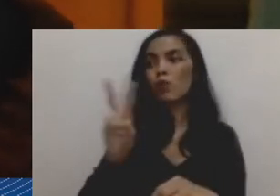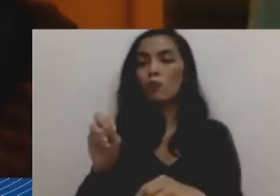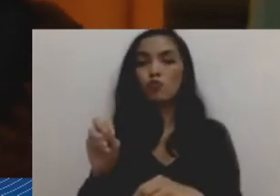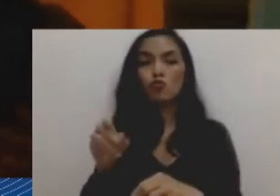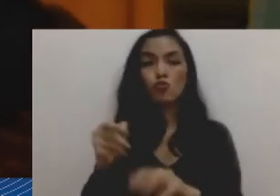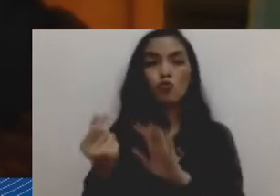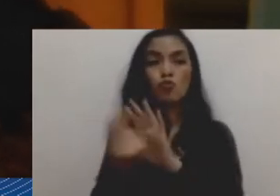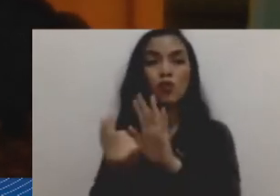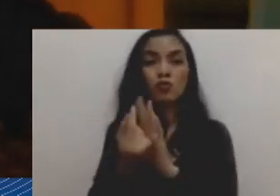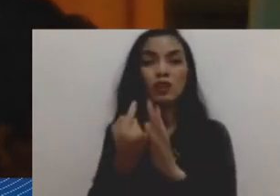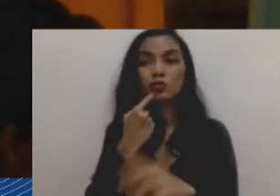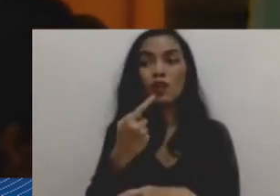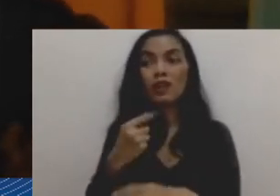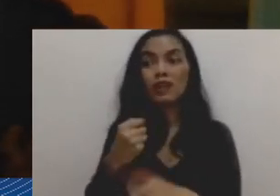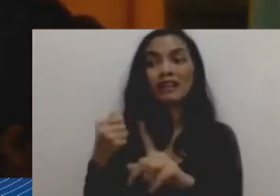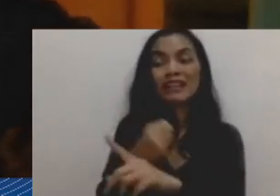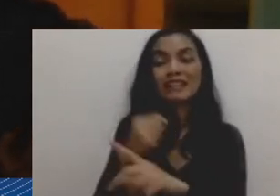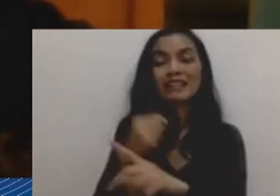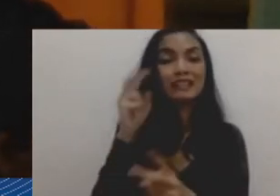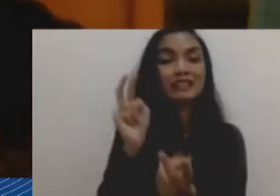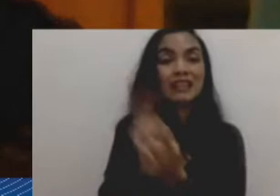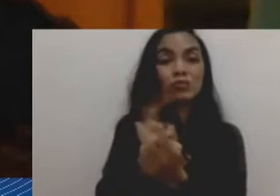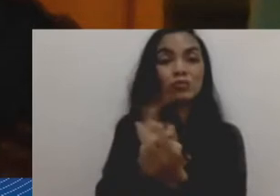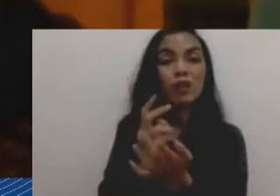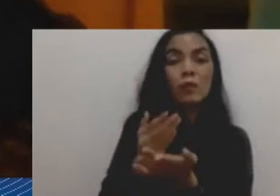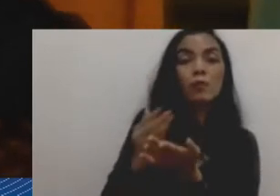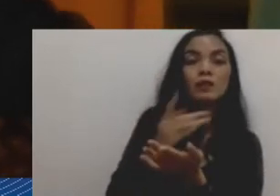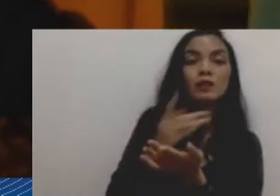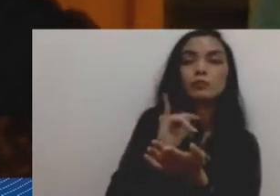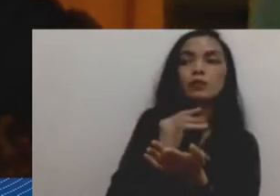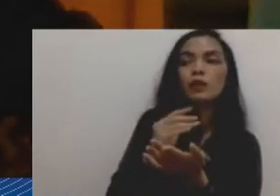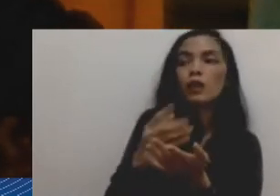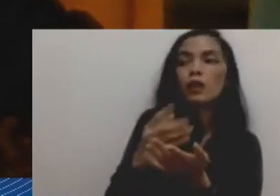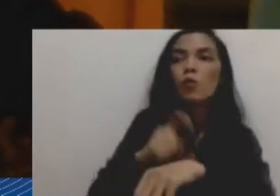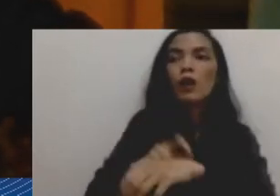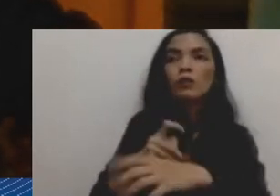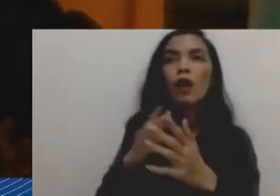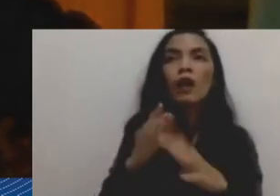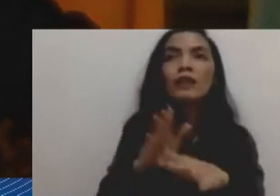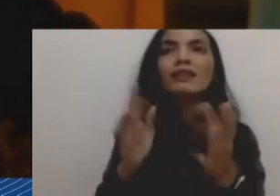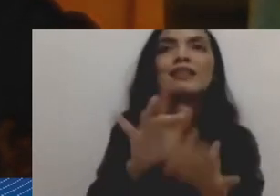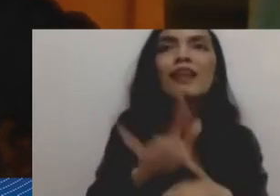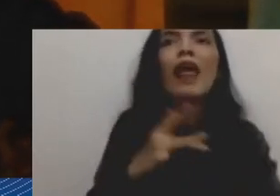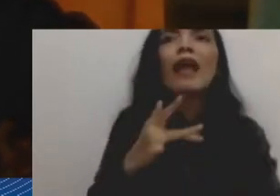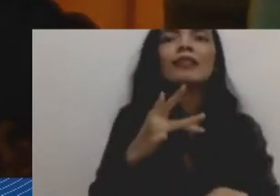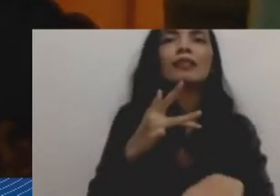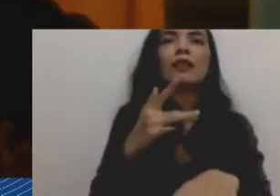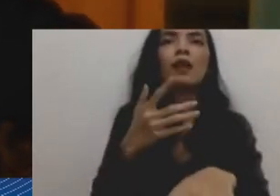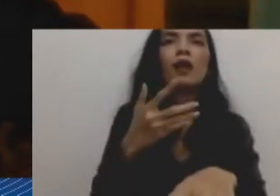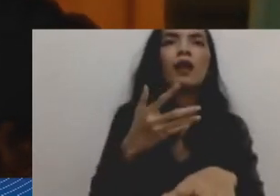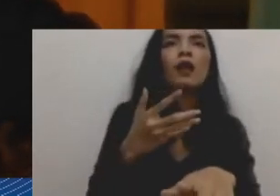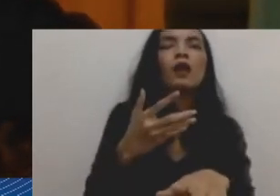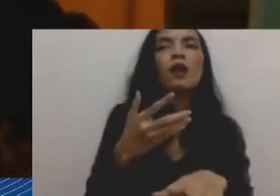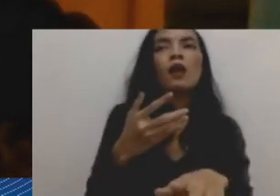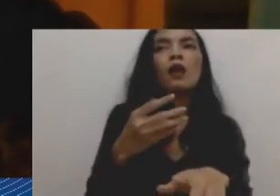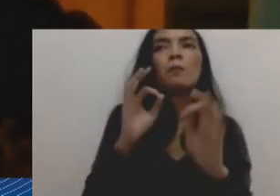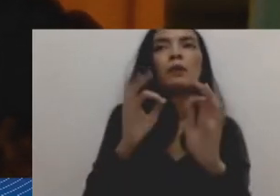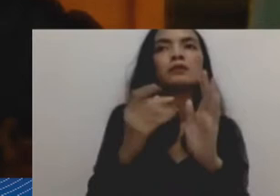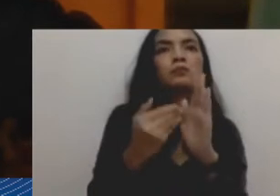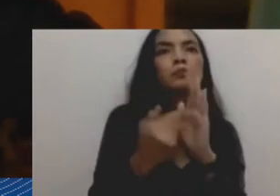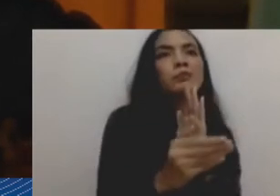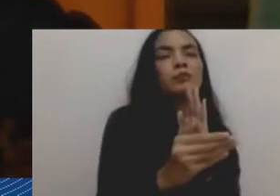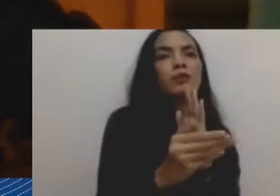prolegnas, di dalam list prolegnas, program legislasi nasional. Nah, sehingga ketika di-drop itu menimbulkan